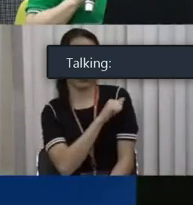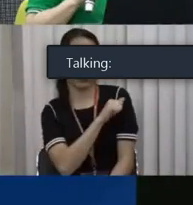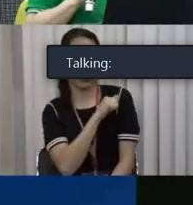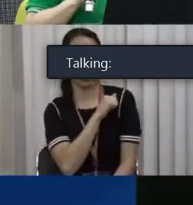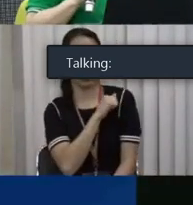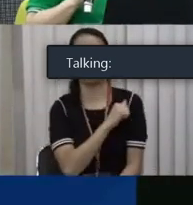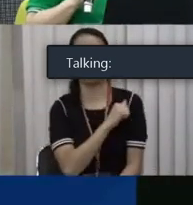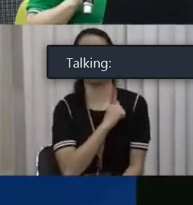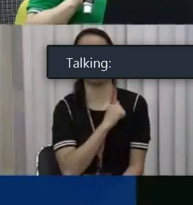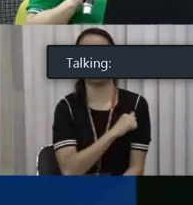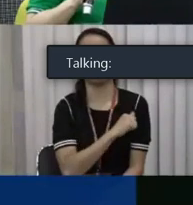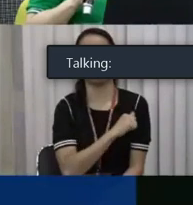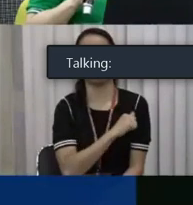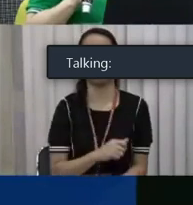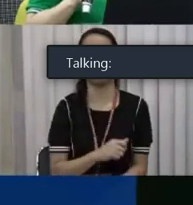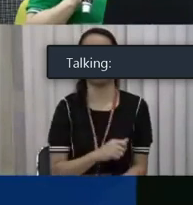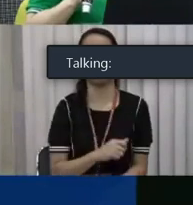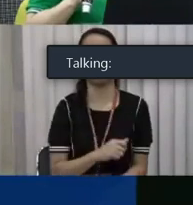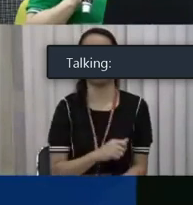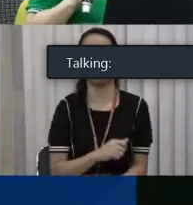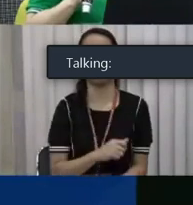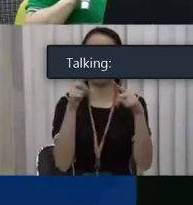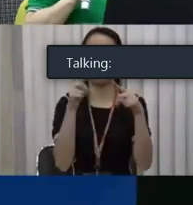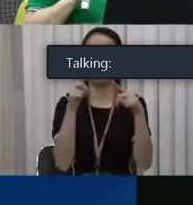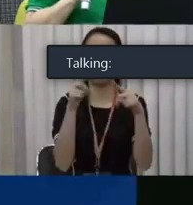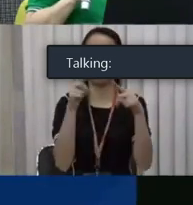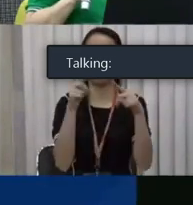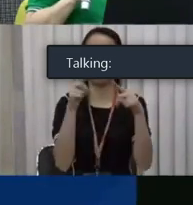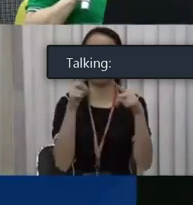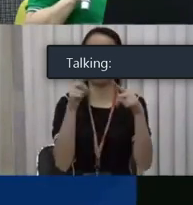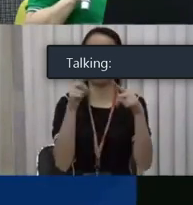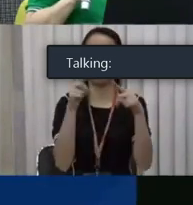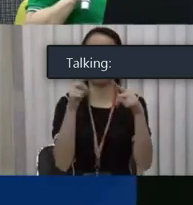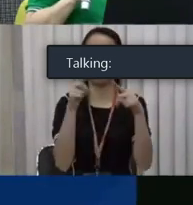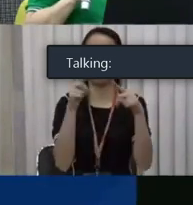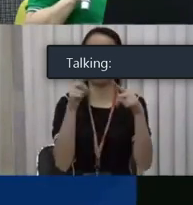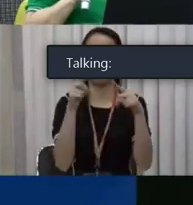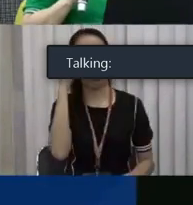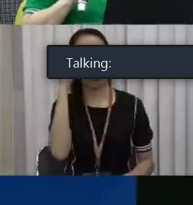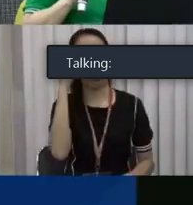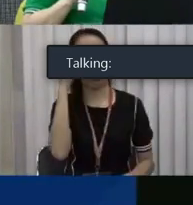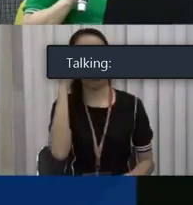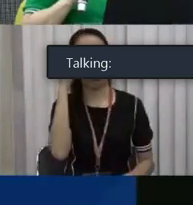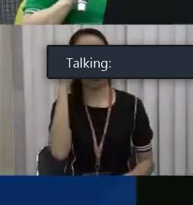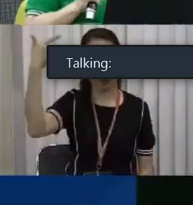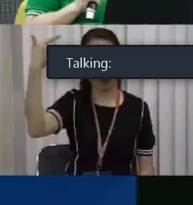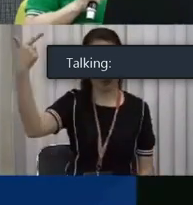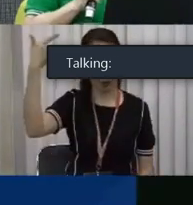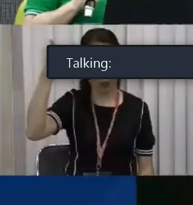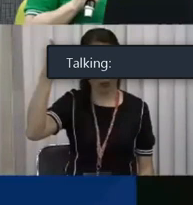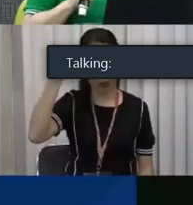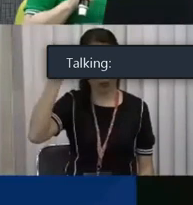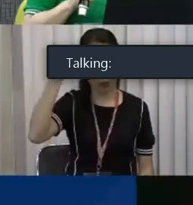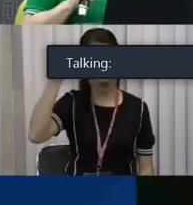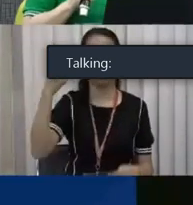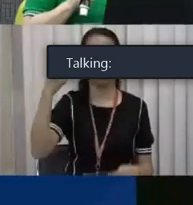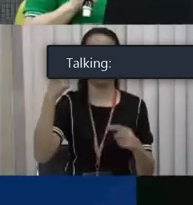know the mission of your company. Unsa may purpose? Unsa may goal sa imong company? Nganong